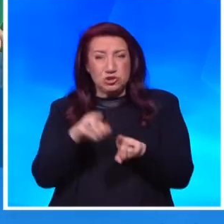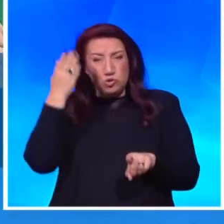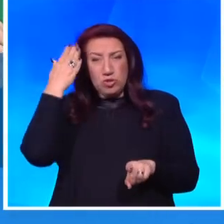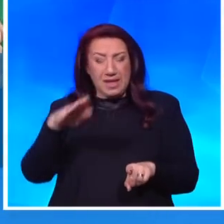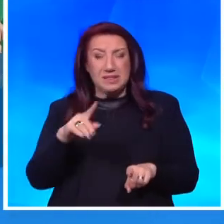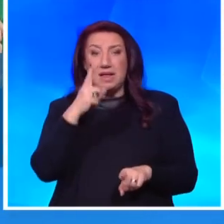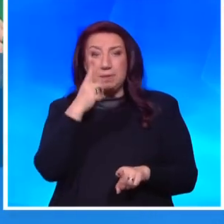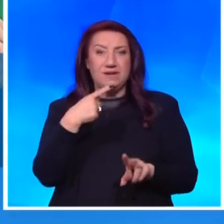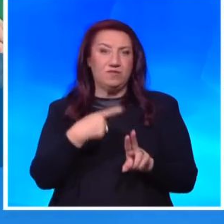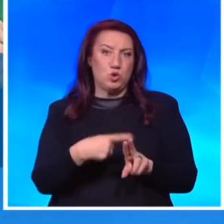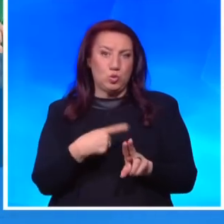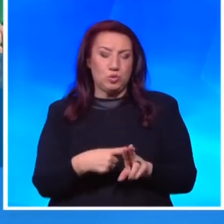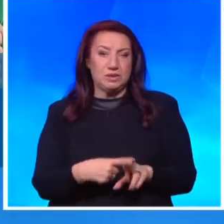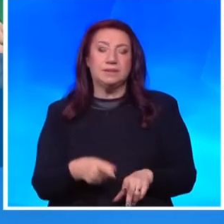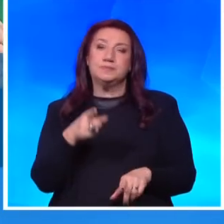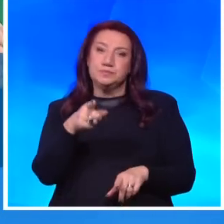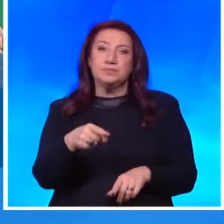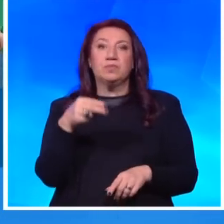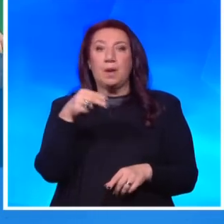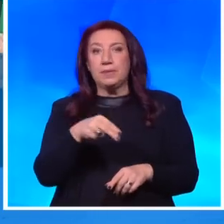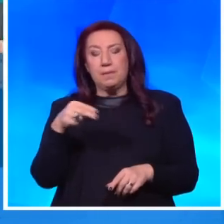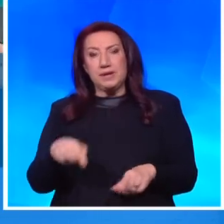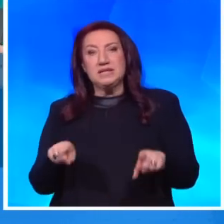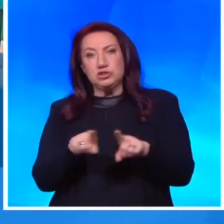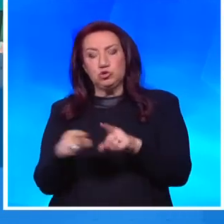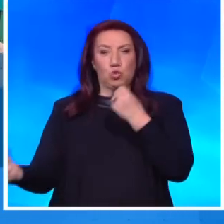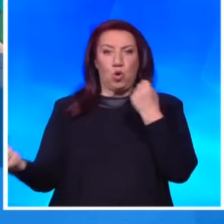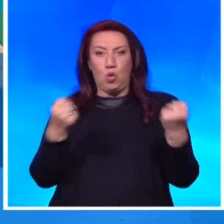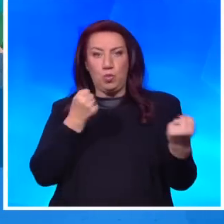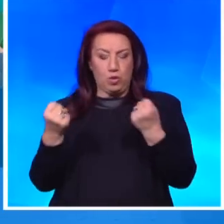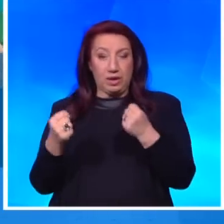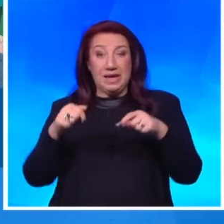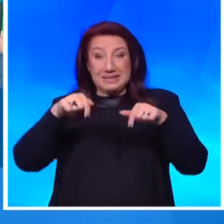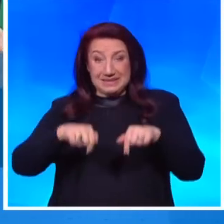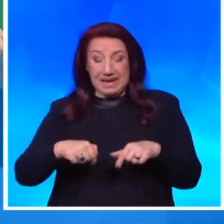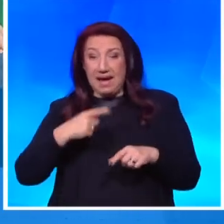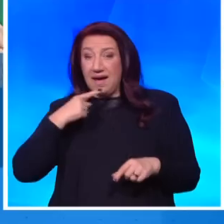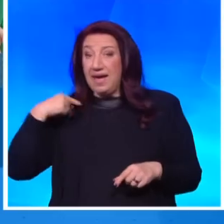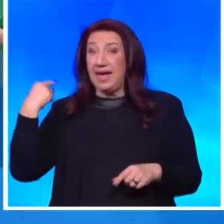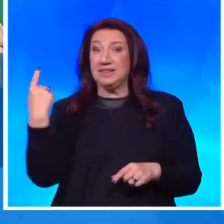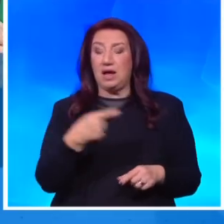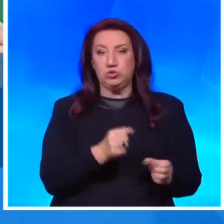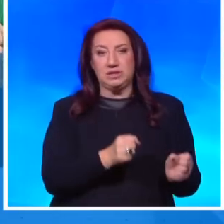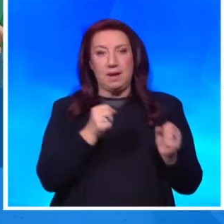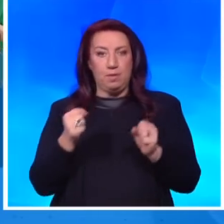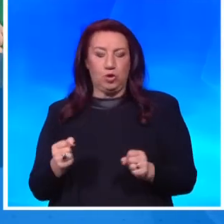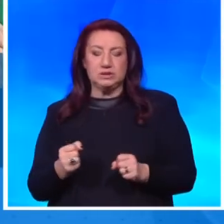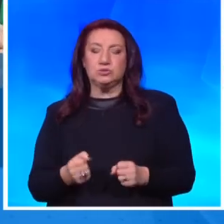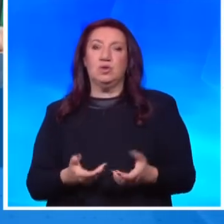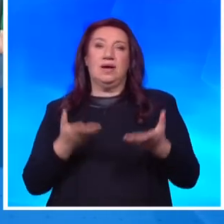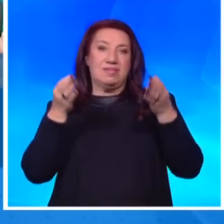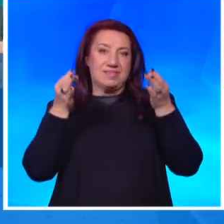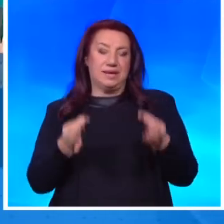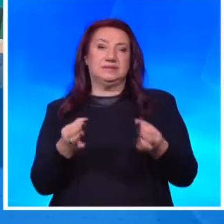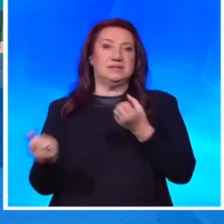и Продължаваме промяната почти стигнаха до физически сблъсък. А днес, година по-късно, успяха и да го осъществят. Поводът